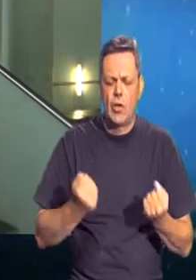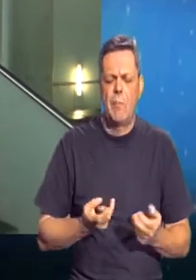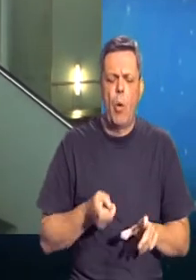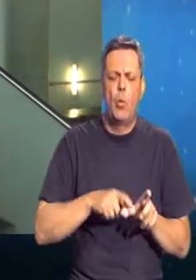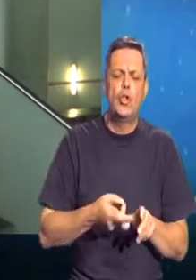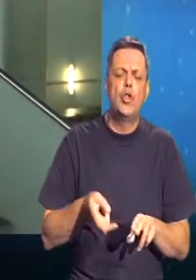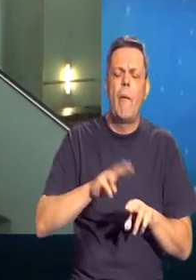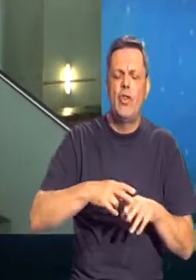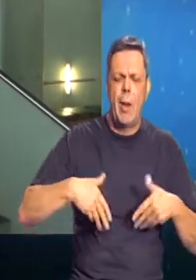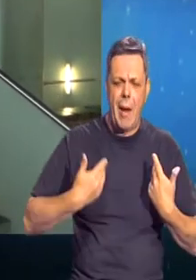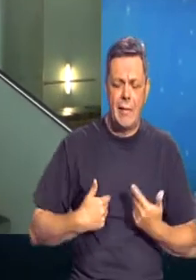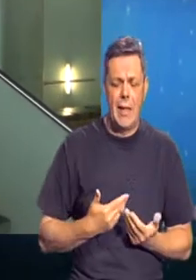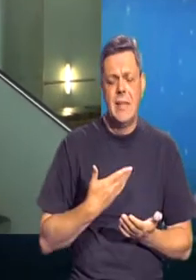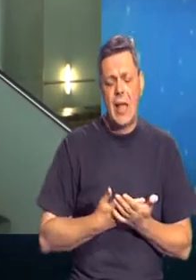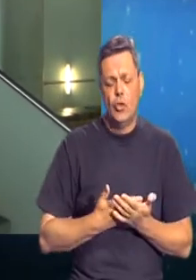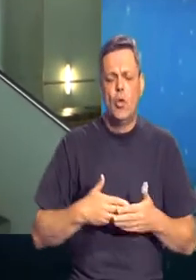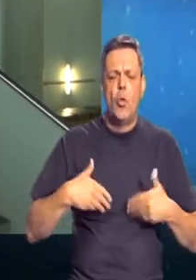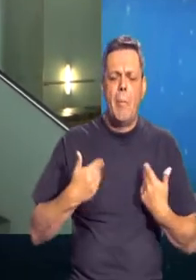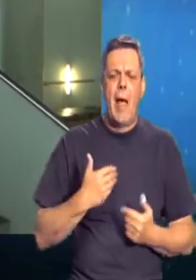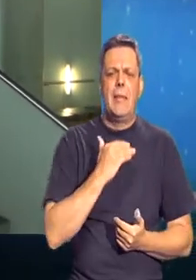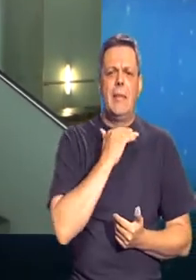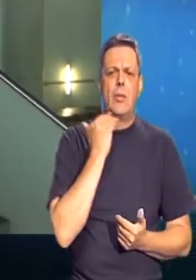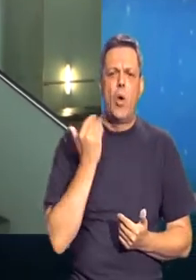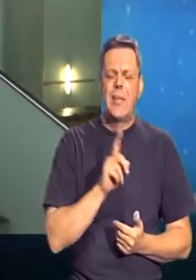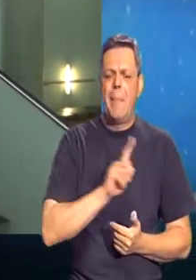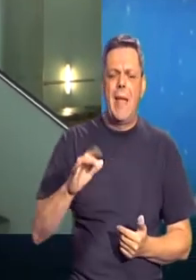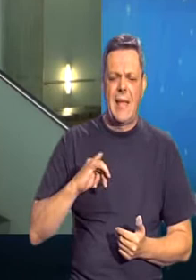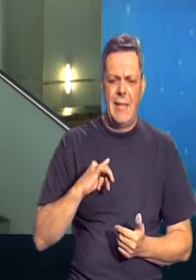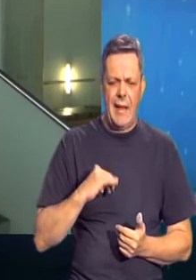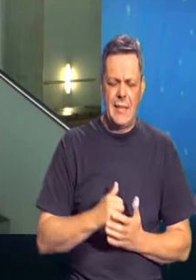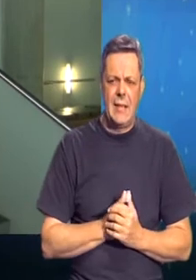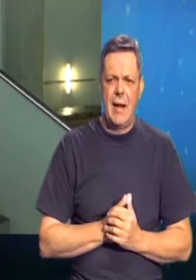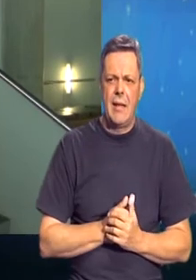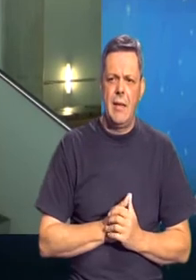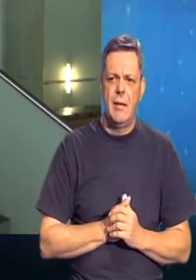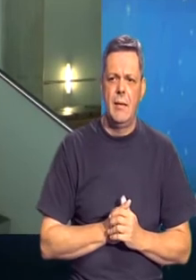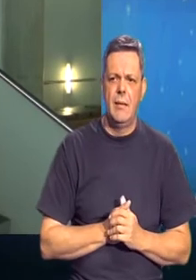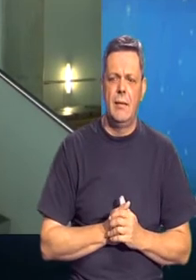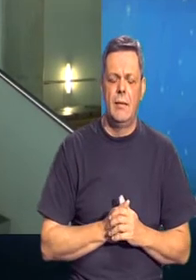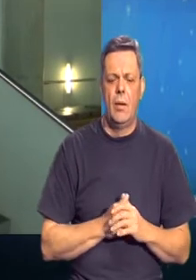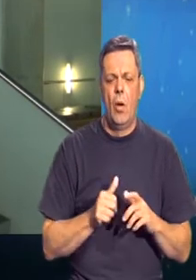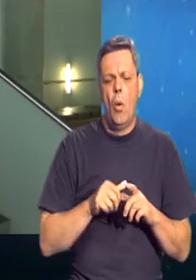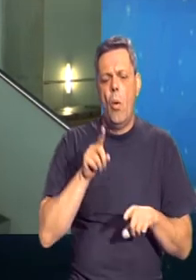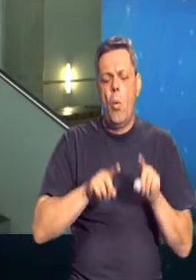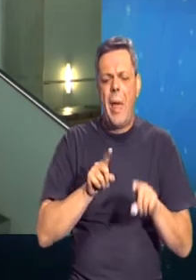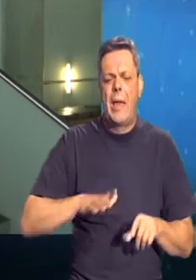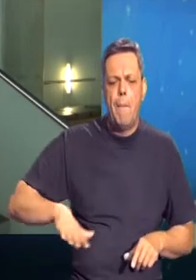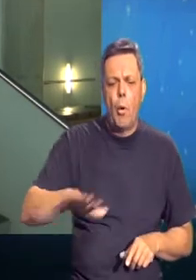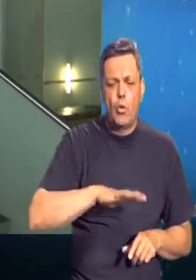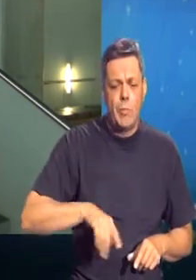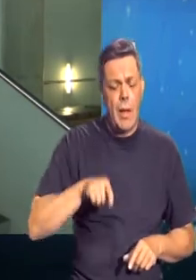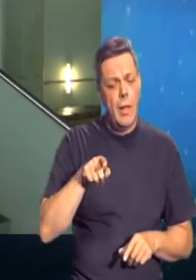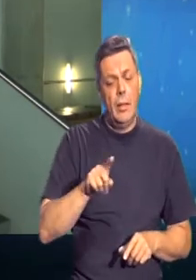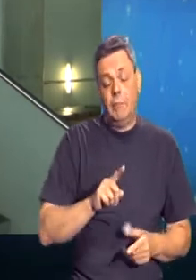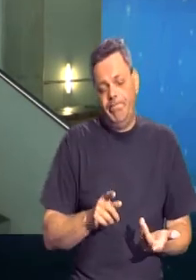uključiti što veći broj mladih, jer mladi su dosta nezainteresirani u nekim područjima što